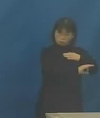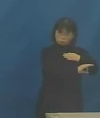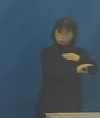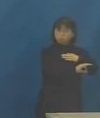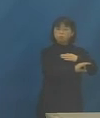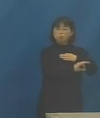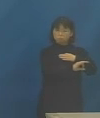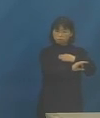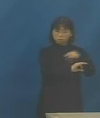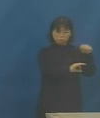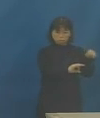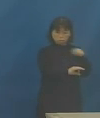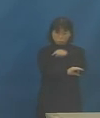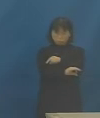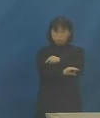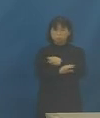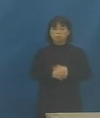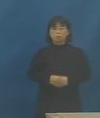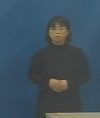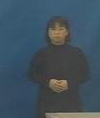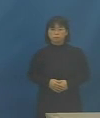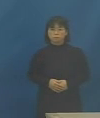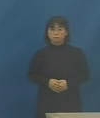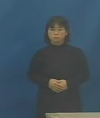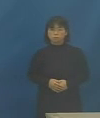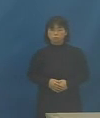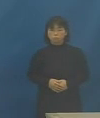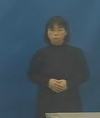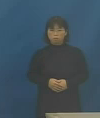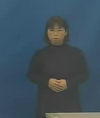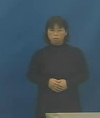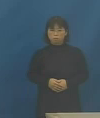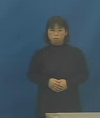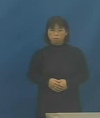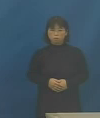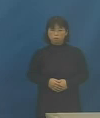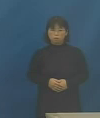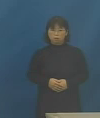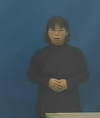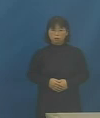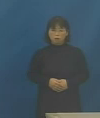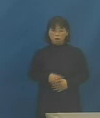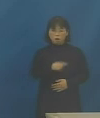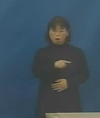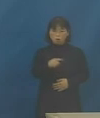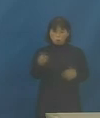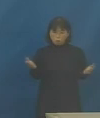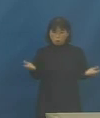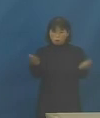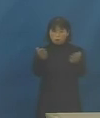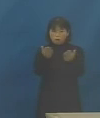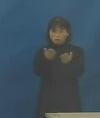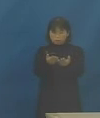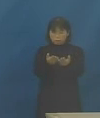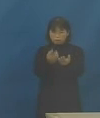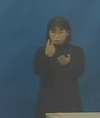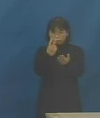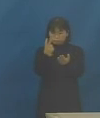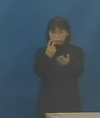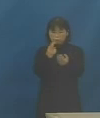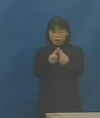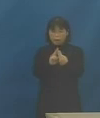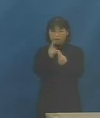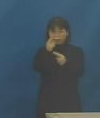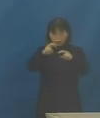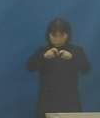成分もそれぞれなんですでそうそれを全部食ってみましてその最終的に遺伝子